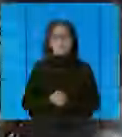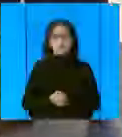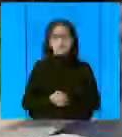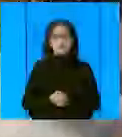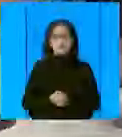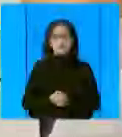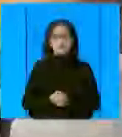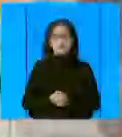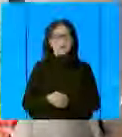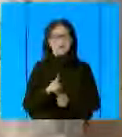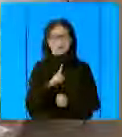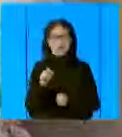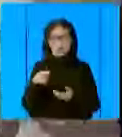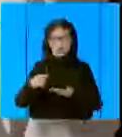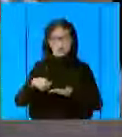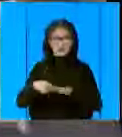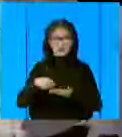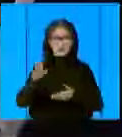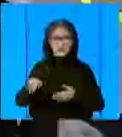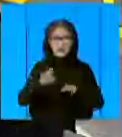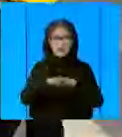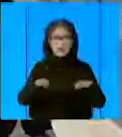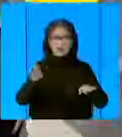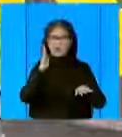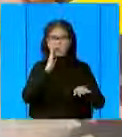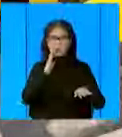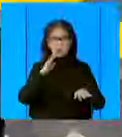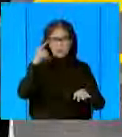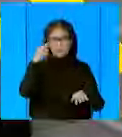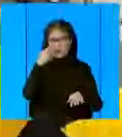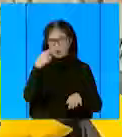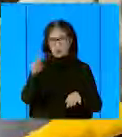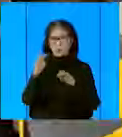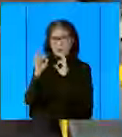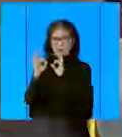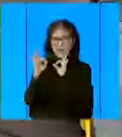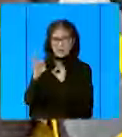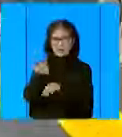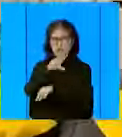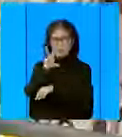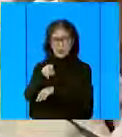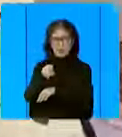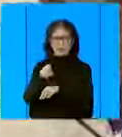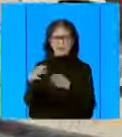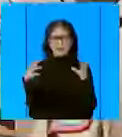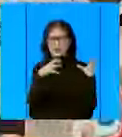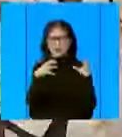Unjuk rasa puluhan mahasiswa dan pemuda peduli pendidikan di depan kantor cabang Dinas Pendidikan Wilayah 10 Jawa Barat berakhir ricuh.